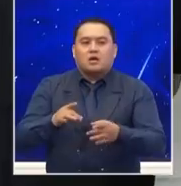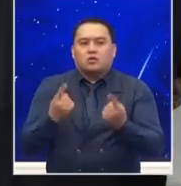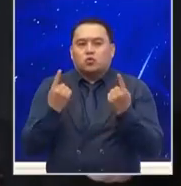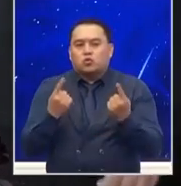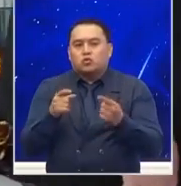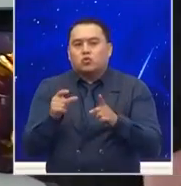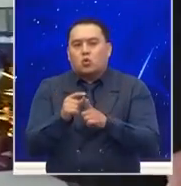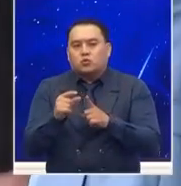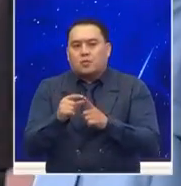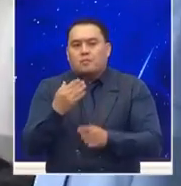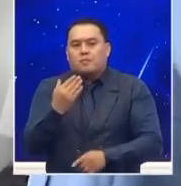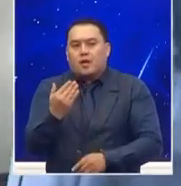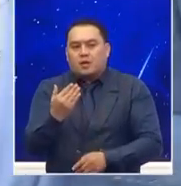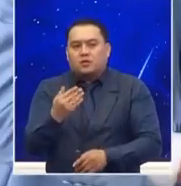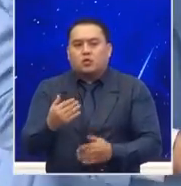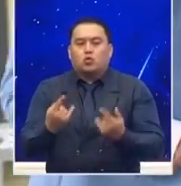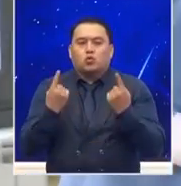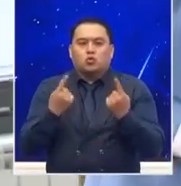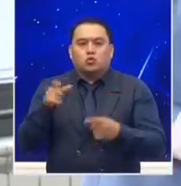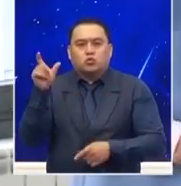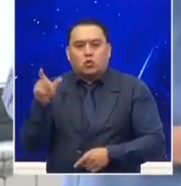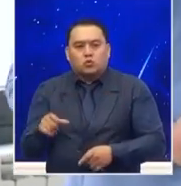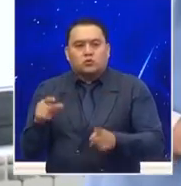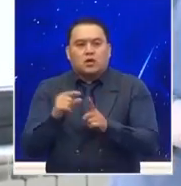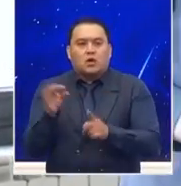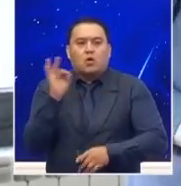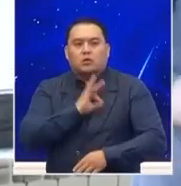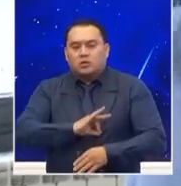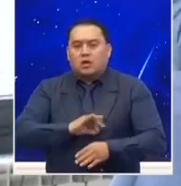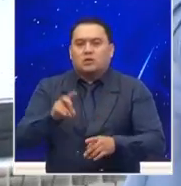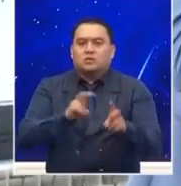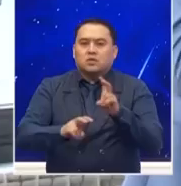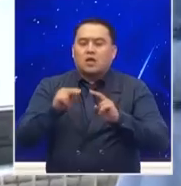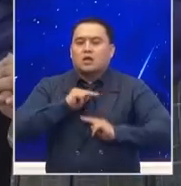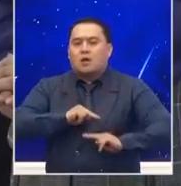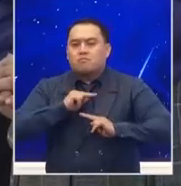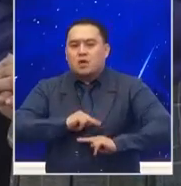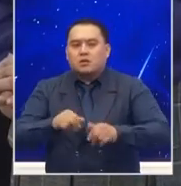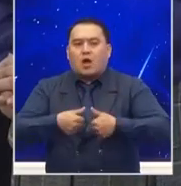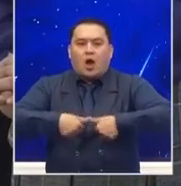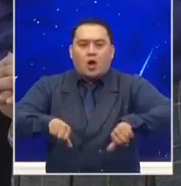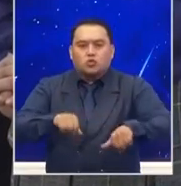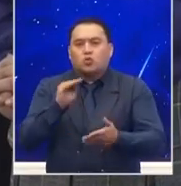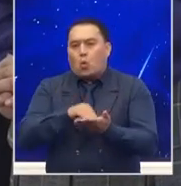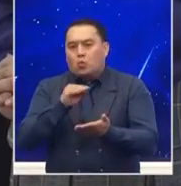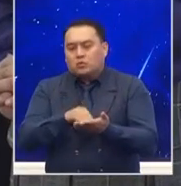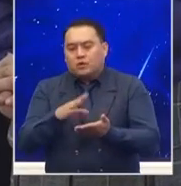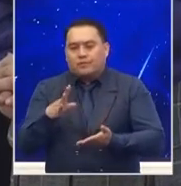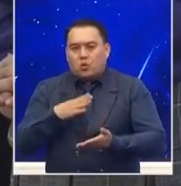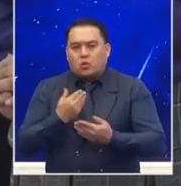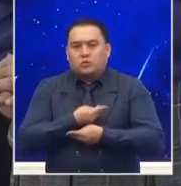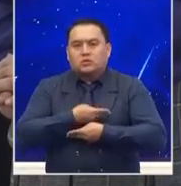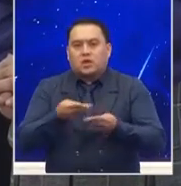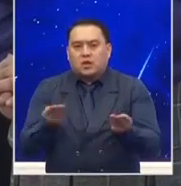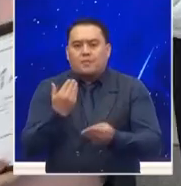сөзде Бейсен ағаның тағылымды сөздерін терді. Ай бойғы ізденіс, еңбектерін қазылар бағалап, тиісті орындарын үлестірді.